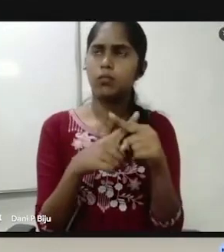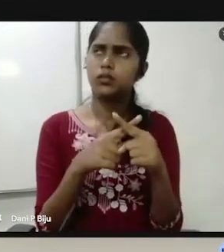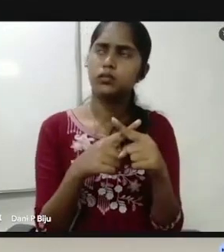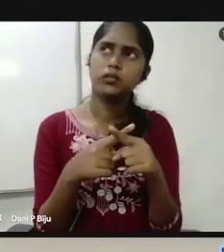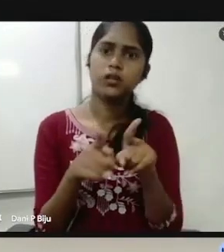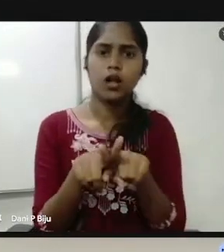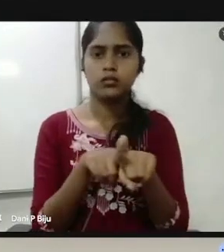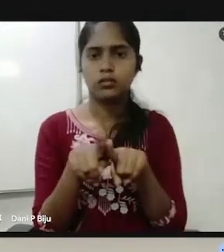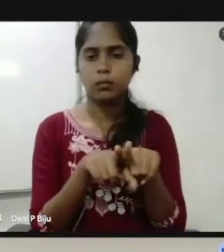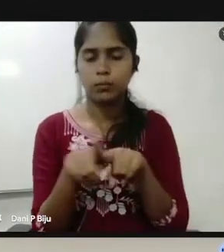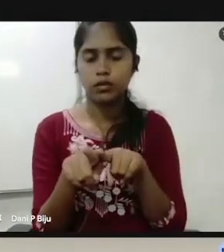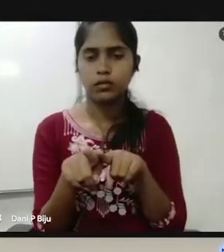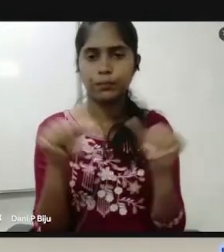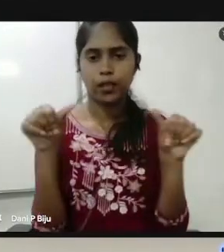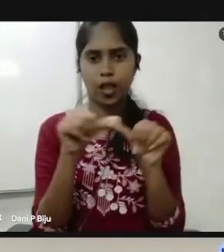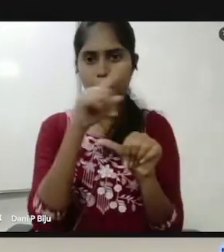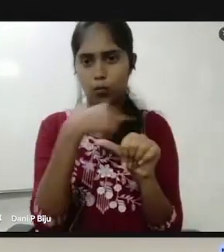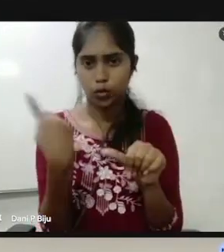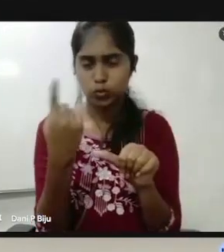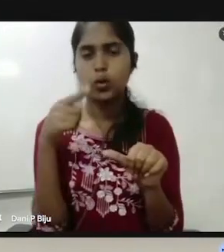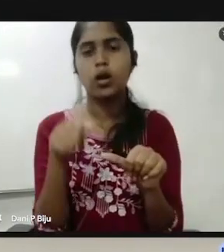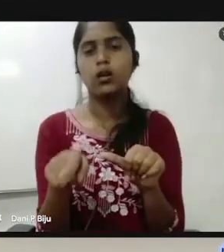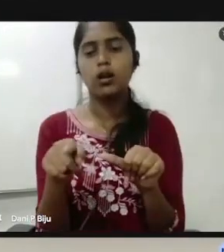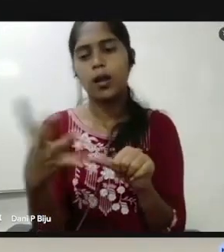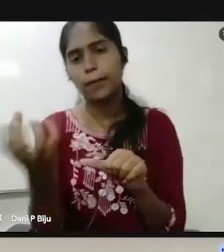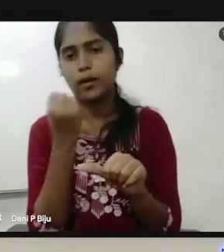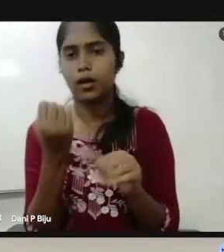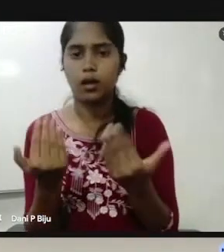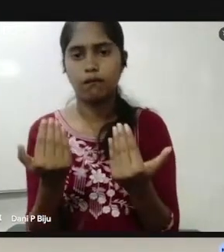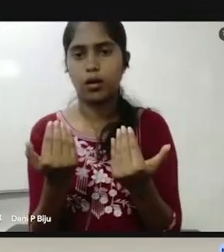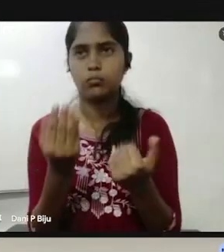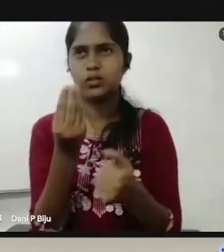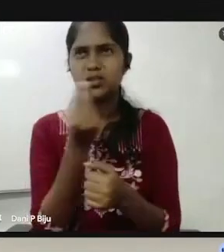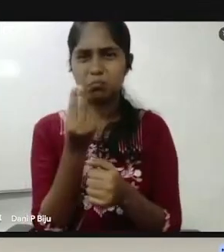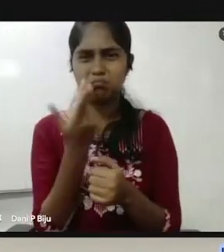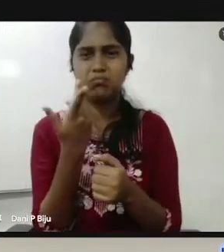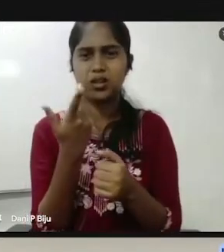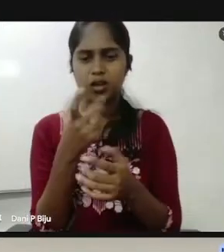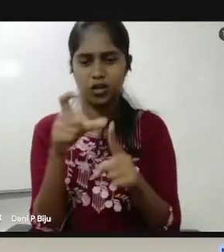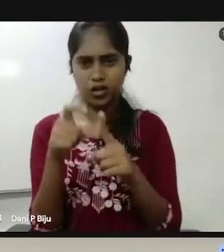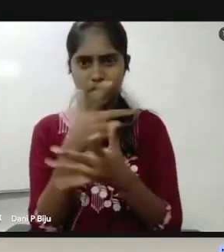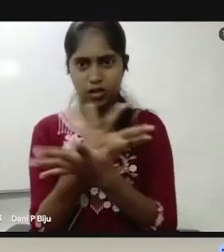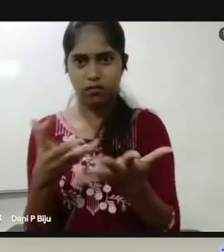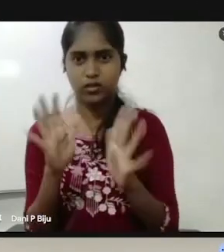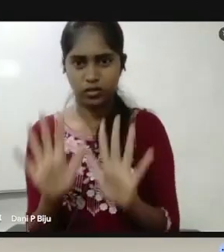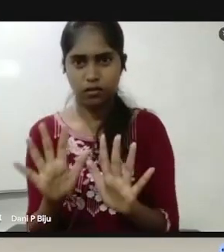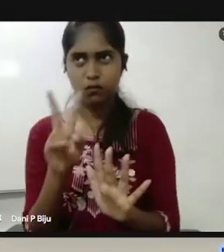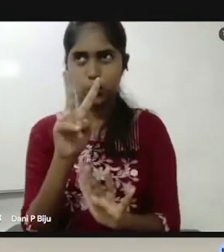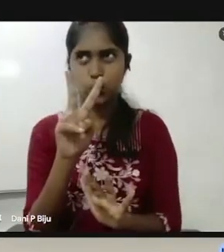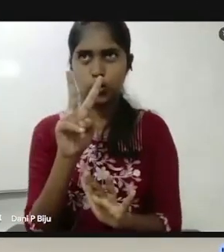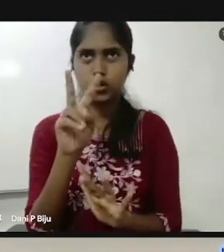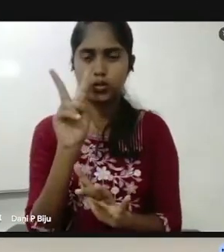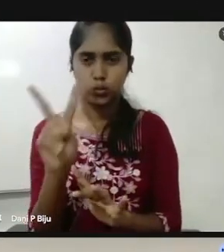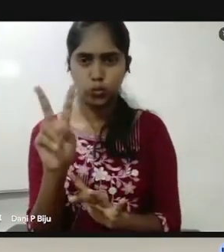ബുക്കൊക്കെ നമുക്ക് ആമസോണിൽ കുറെ കാർഡ്സ് ഒക്കെ അവൈലബിൾ ആണ്. പക്ഷെ അത് ഐ തിങ്ക് ഇസ് അറൌണ്ട് 22,000 ആണ് അതിന്റെ വില. കഴിഞ്ഞ പ്രാവശ്യം ഞാൻ നോക്കിയപ്പോ. പക്ഷെ